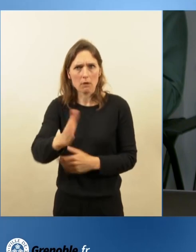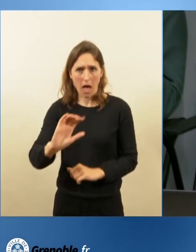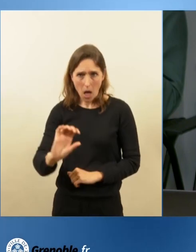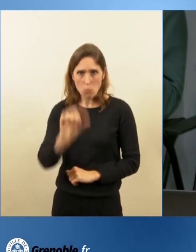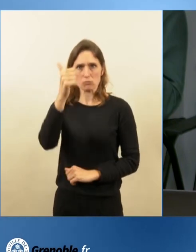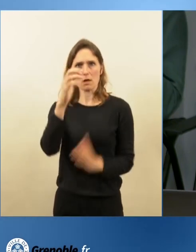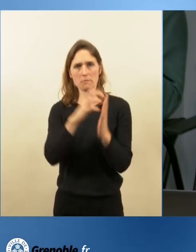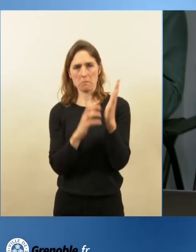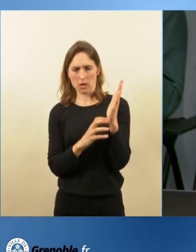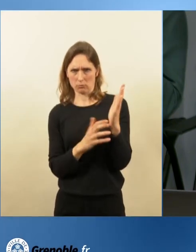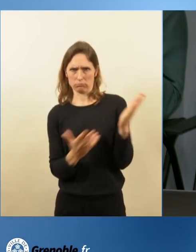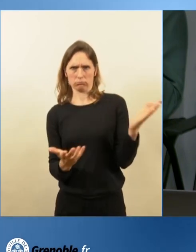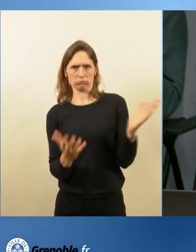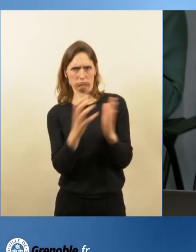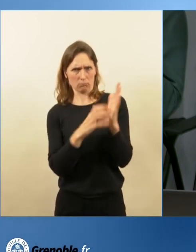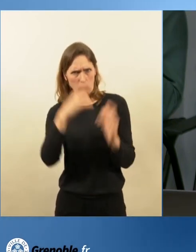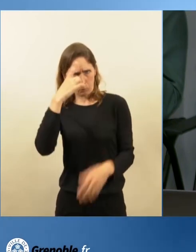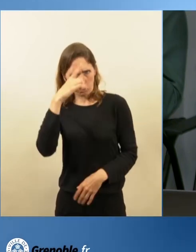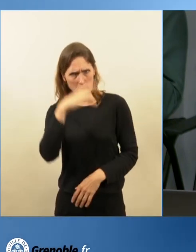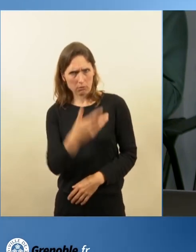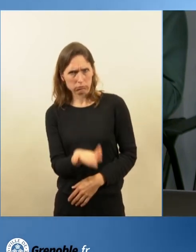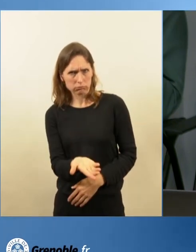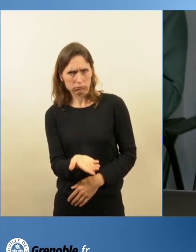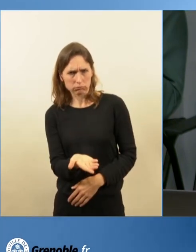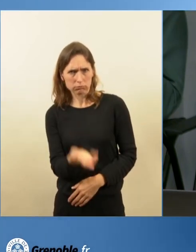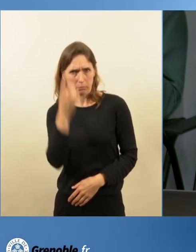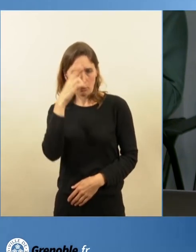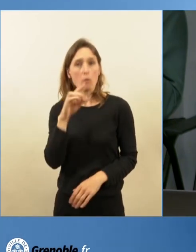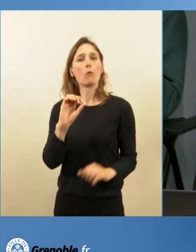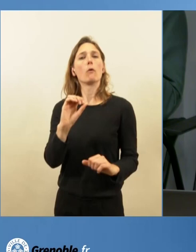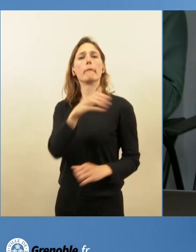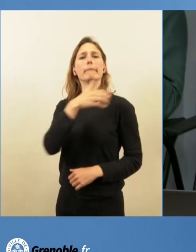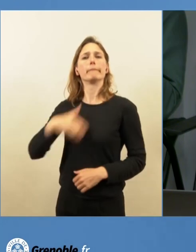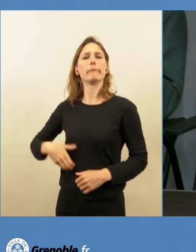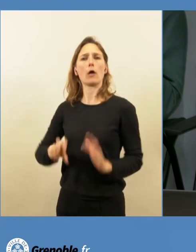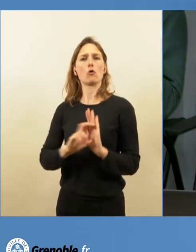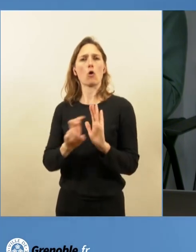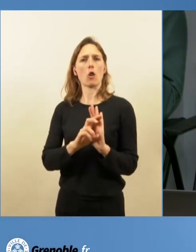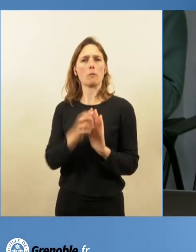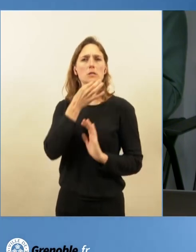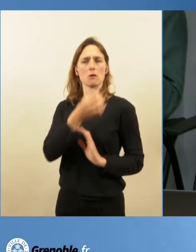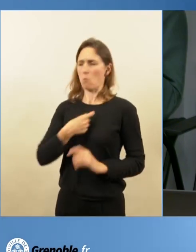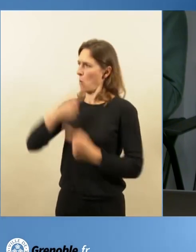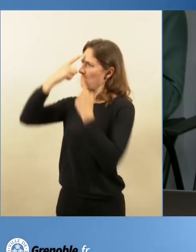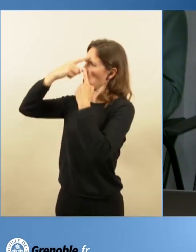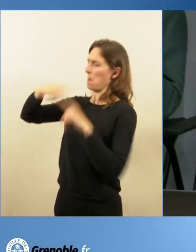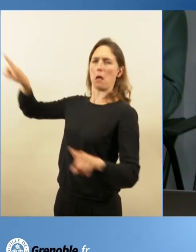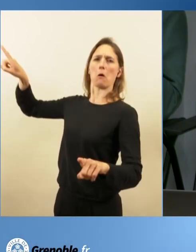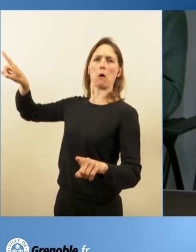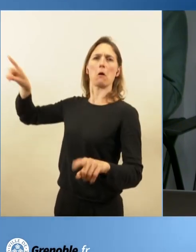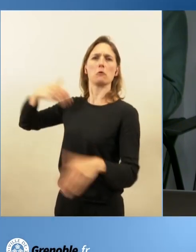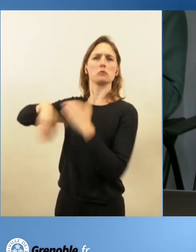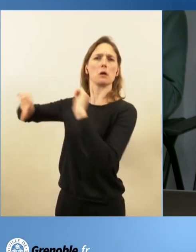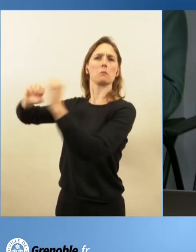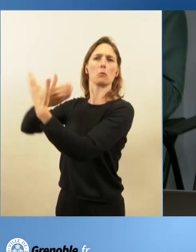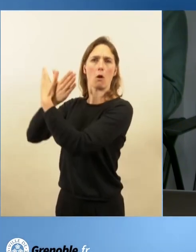délibération elle est là pourquoi elle est là pour que le maire Grenoble dise je ne suis pas d'accord avec ce qui s'est passé à